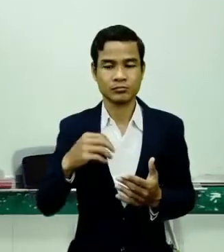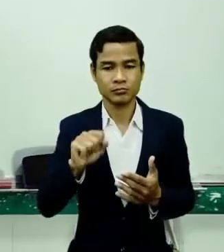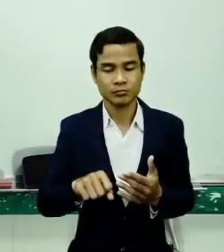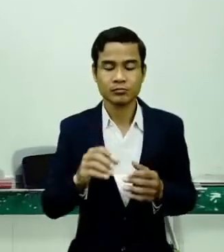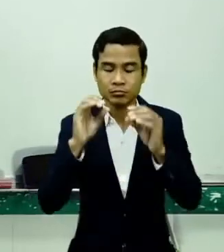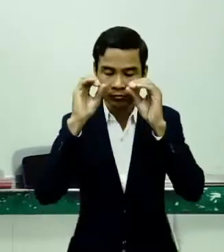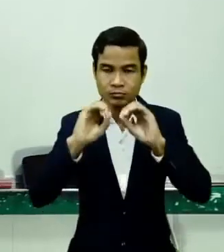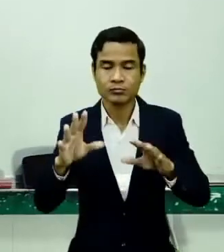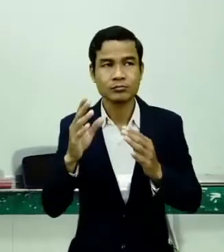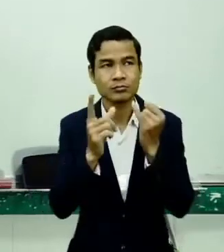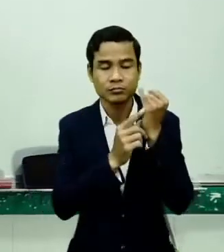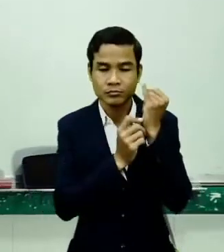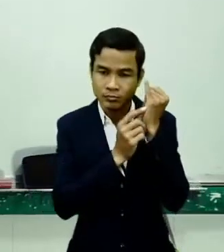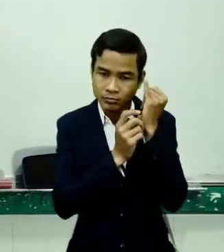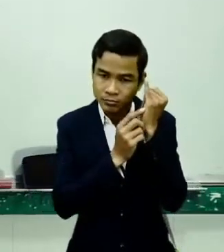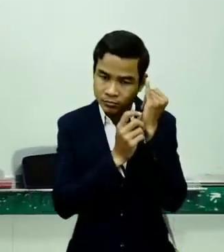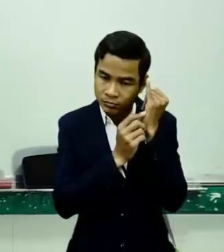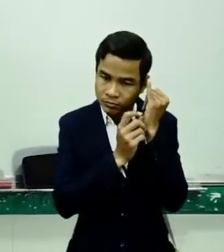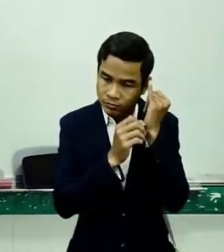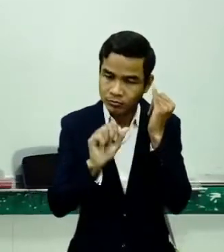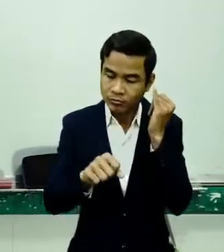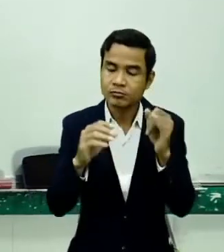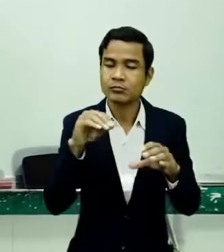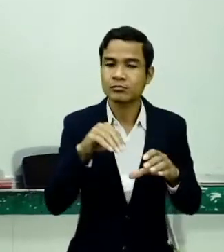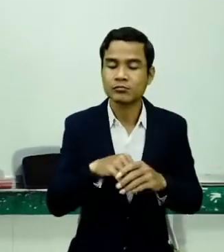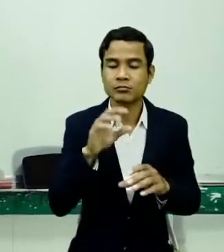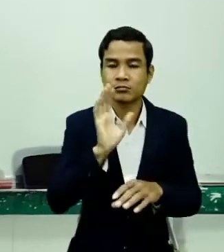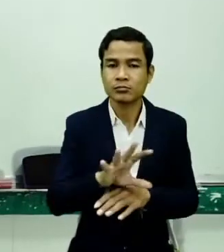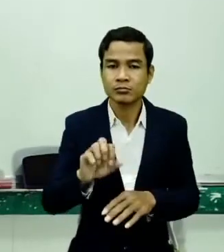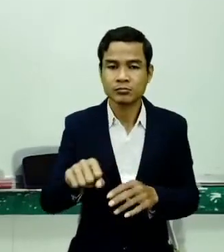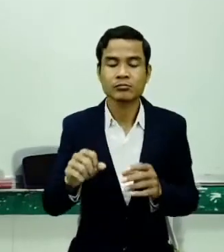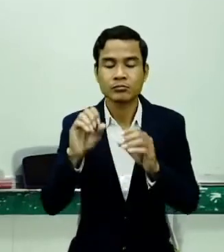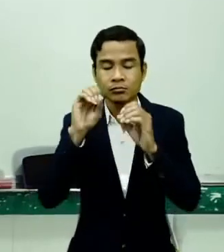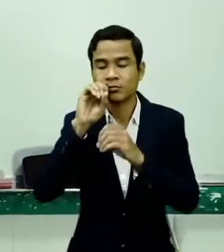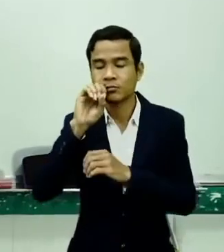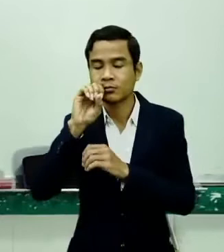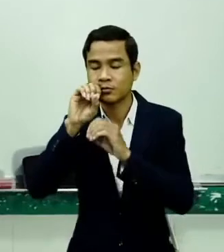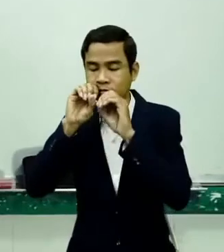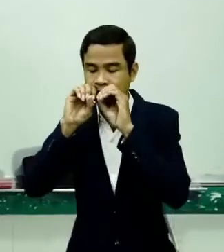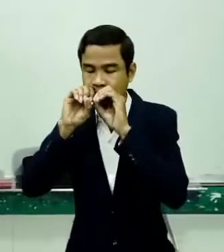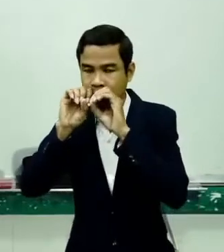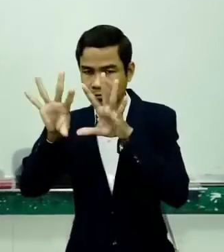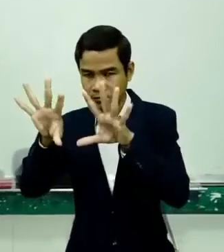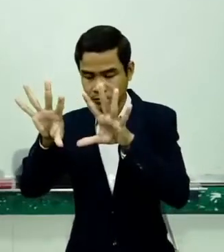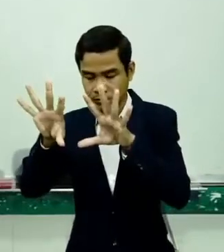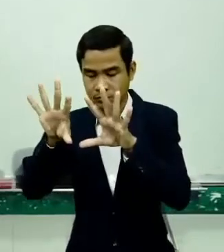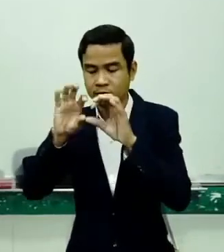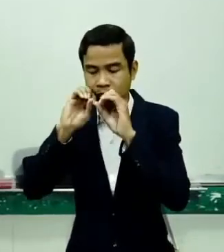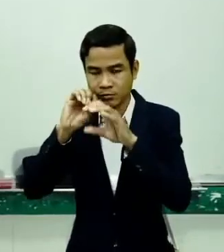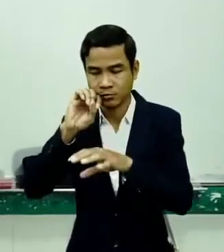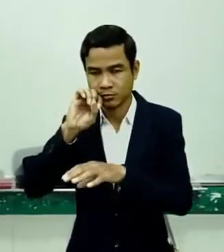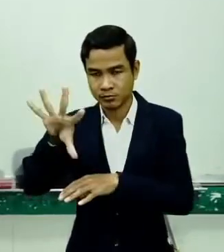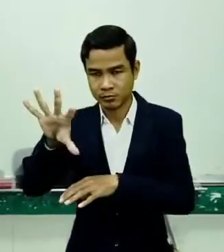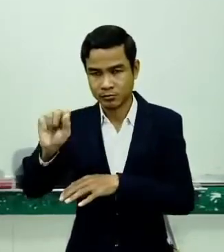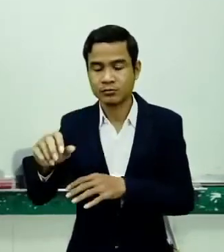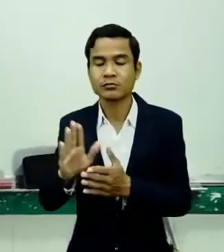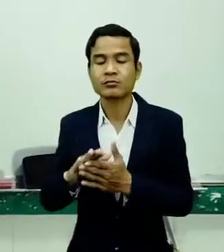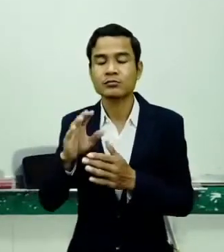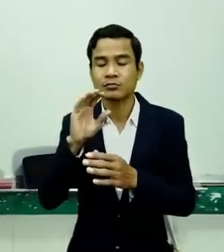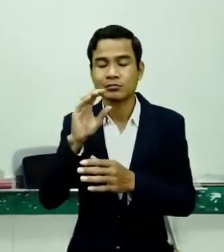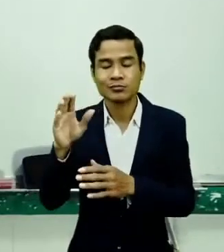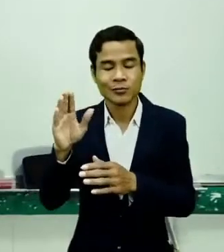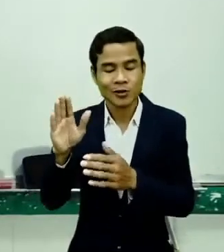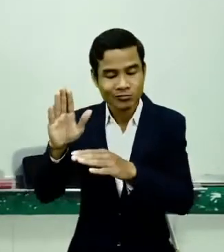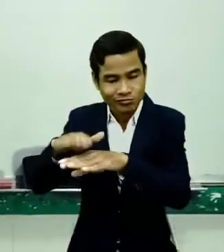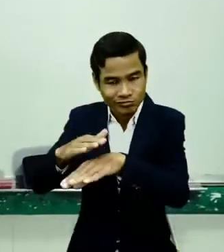ការផ្សាយវិទ្យុនៅក្នុងខេត្តចាការចាក់មេក្រូដើម្បីផ្ដល់ព័ត៌មានឲ្យកូនកូនមកចុះឈ្មោះចូលរៀន